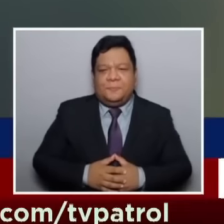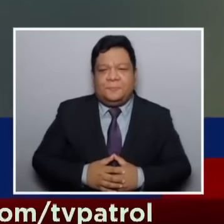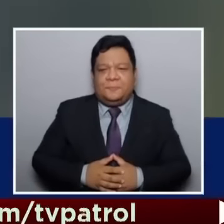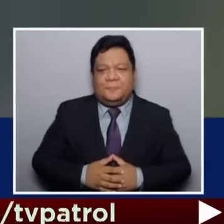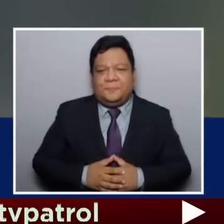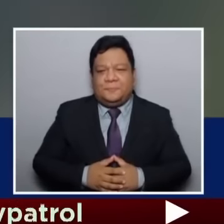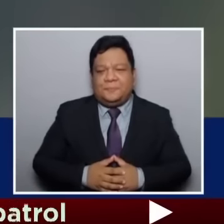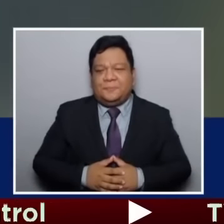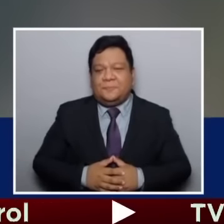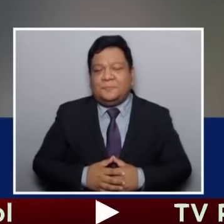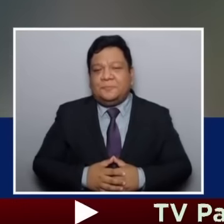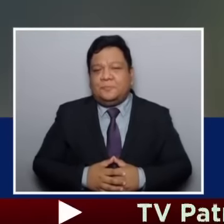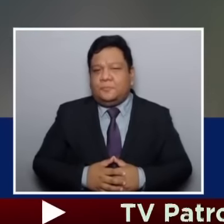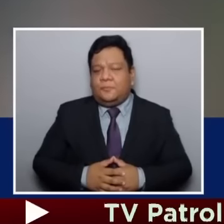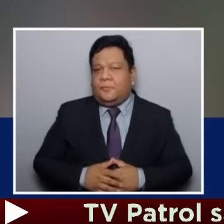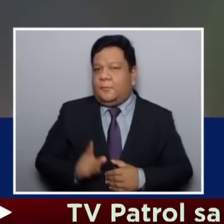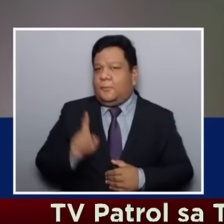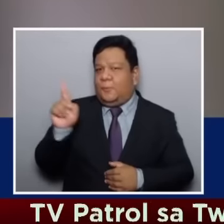Kakaiba.